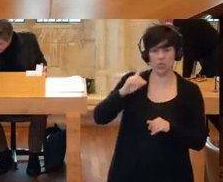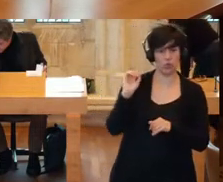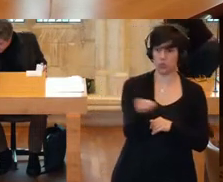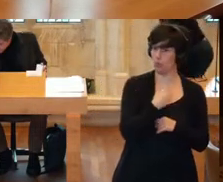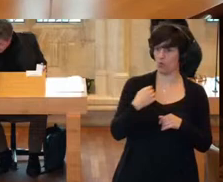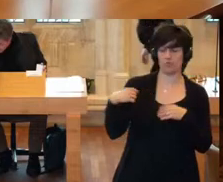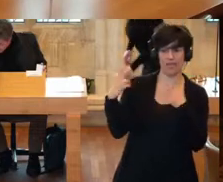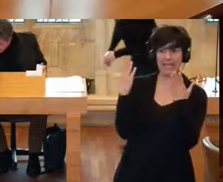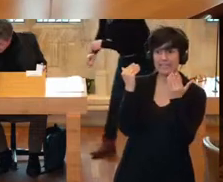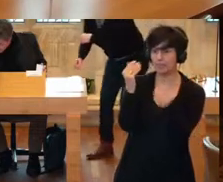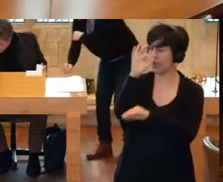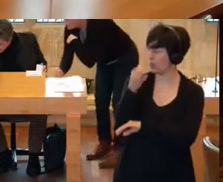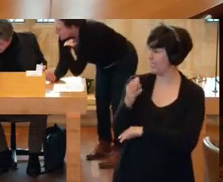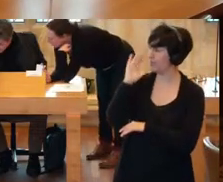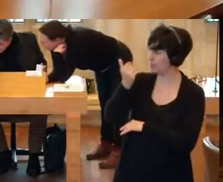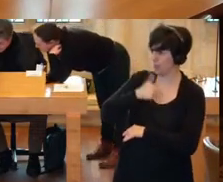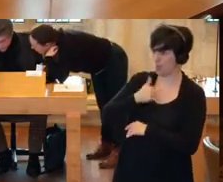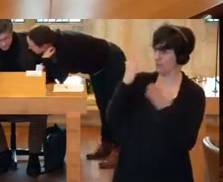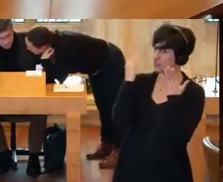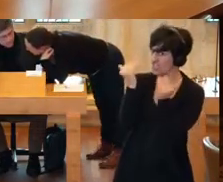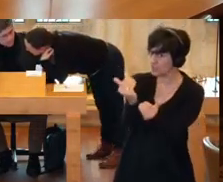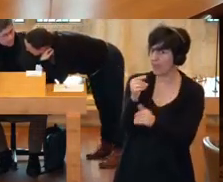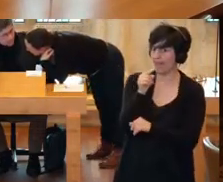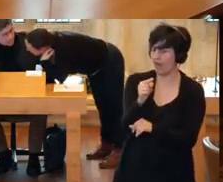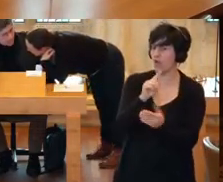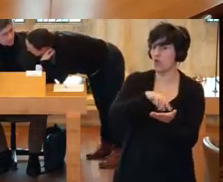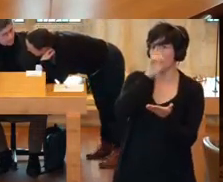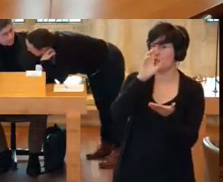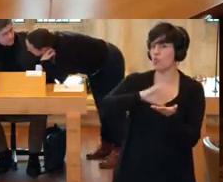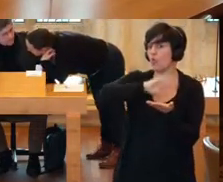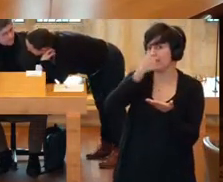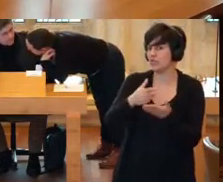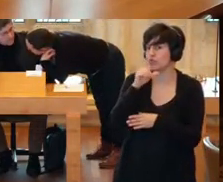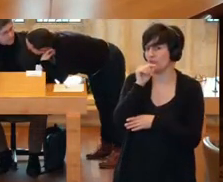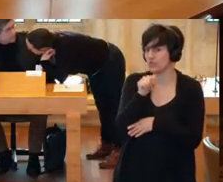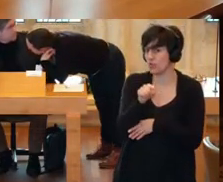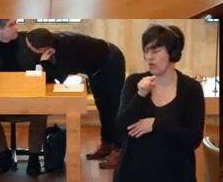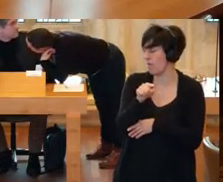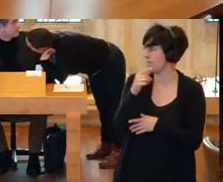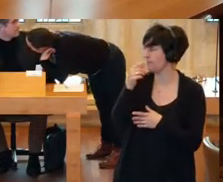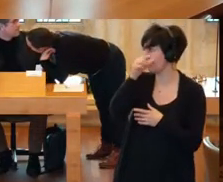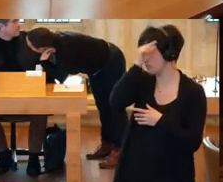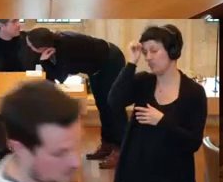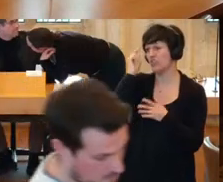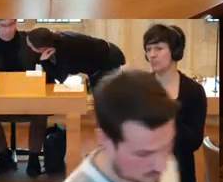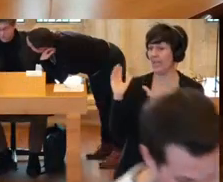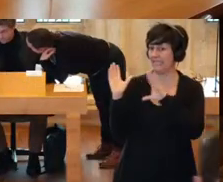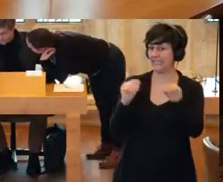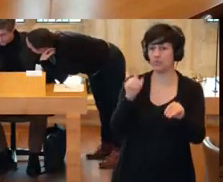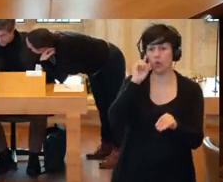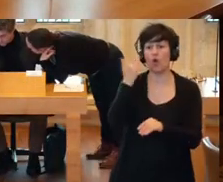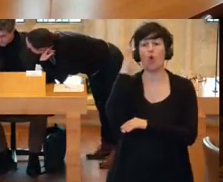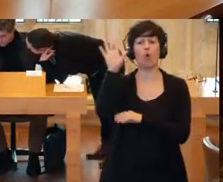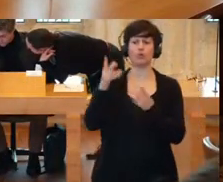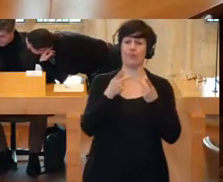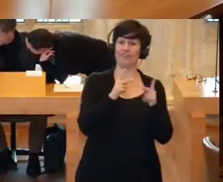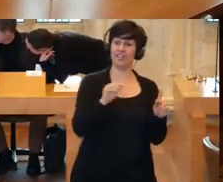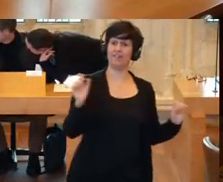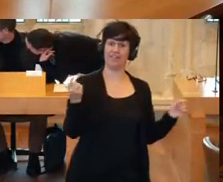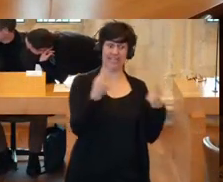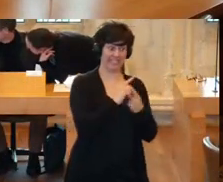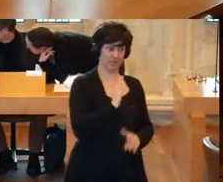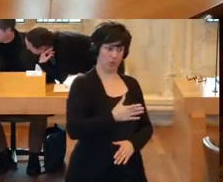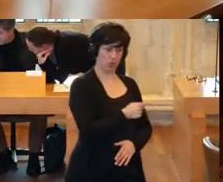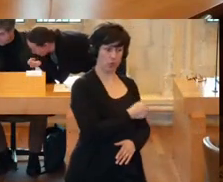c'est parce que je l'espère que je me permets de réaffirmer ici notre unanimité à le souhaiter. Aussi parce que dans le cas de l'autre ville finaliste, Bordeaux, il n'y a pas